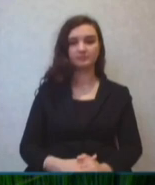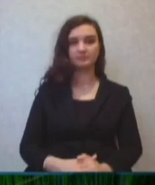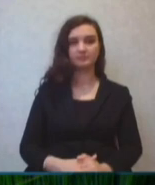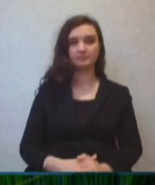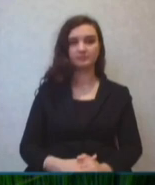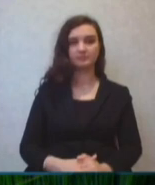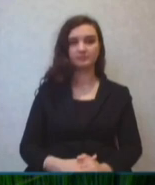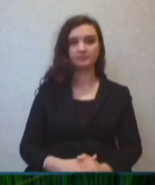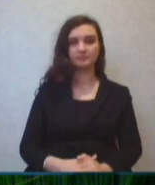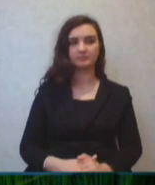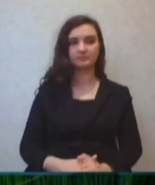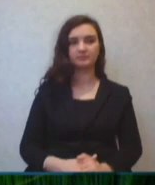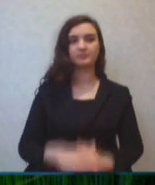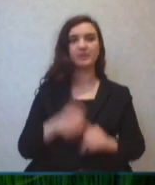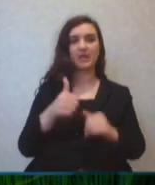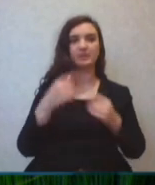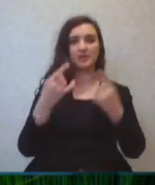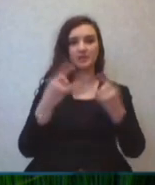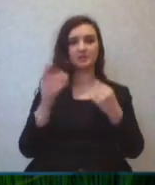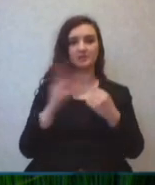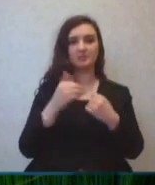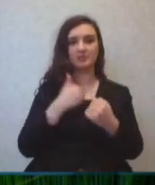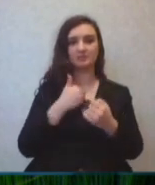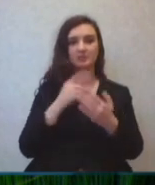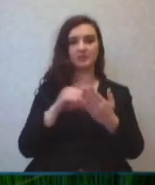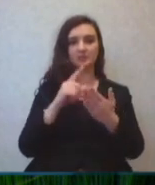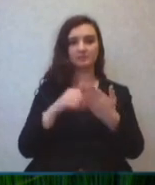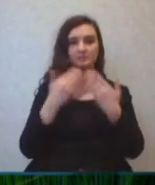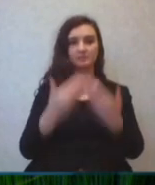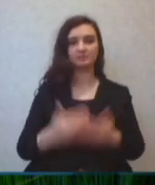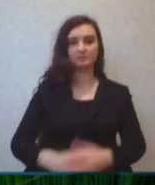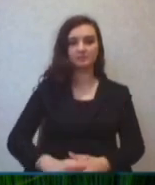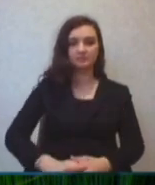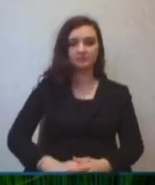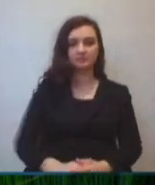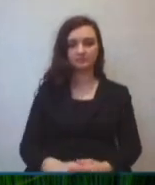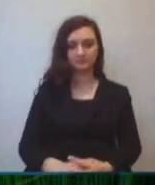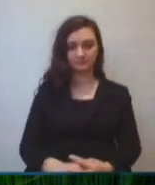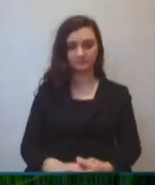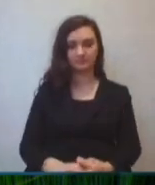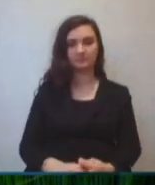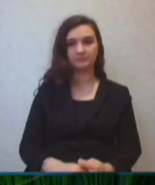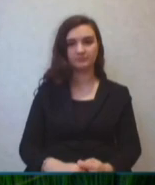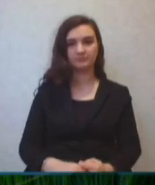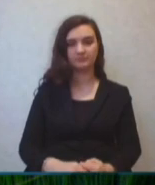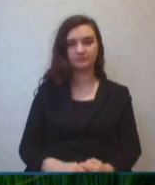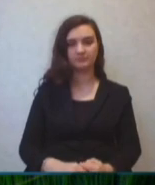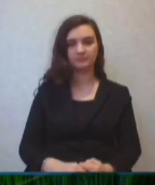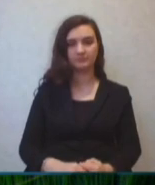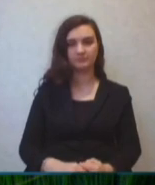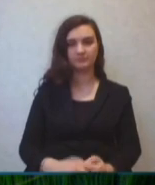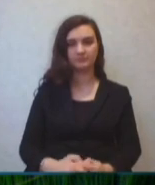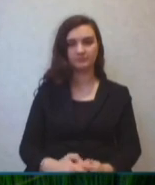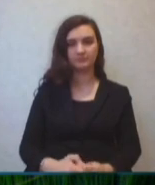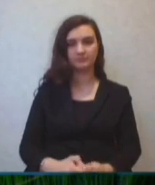აკეთებ თქვენ. მადლობა. ეხლა მინდა ცოტა ემოციურად, აი მაგალითად აი ცოტა ღეროდი